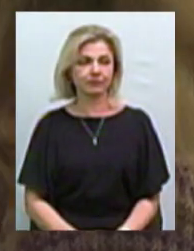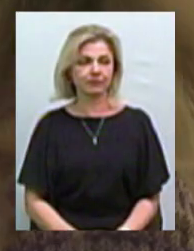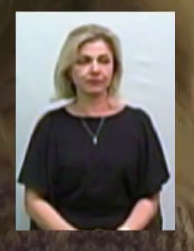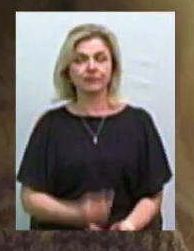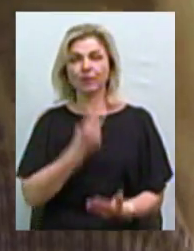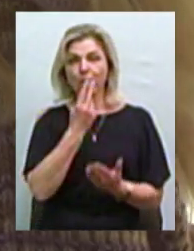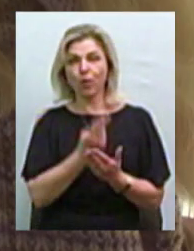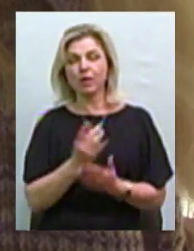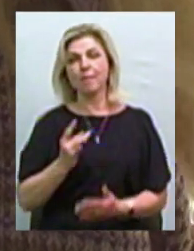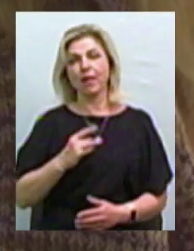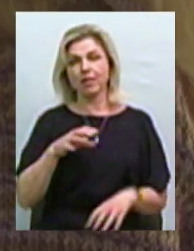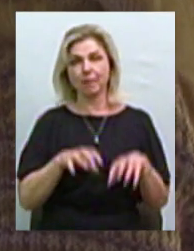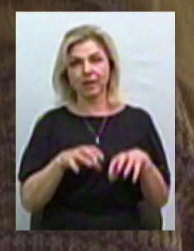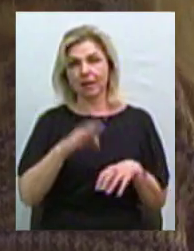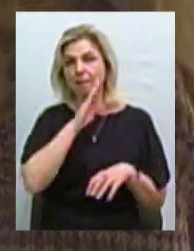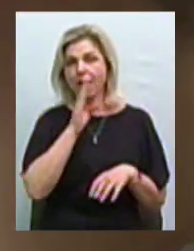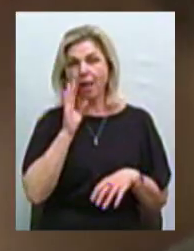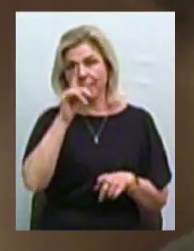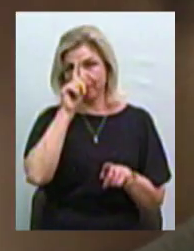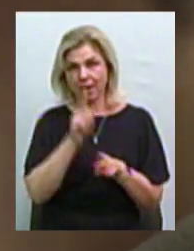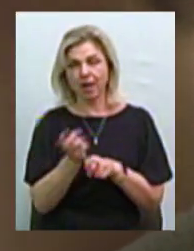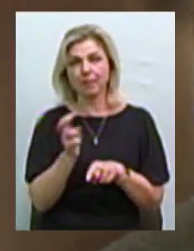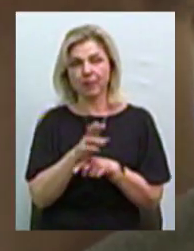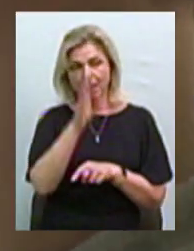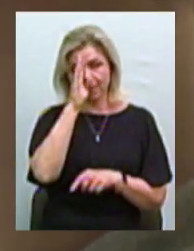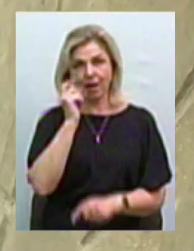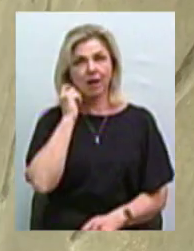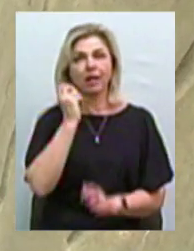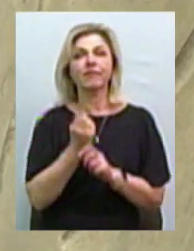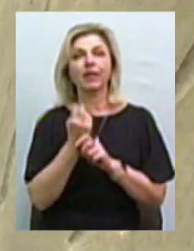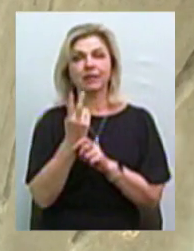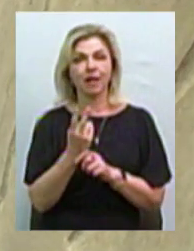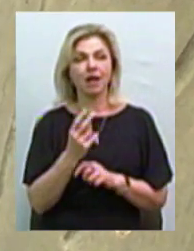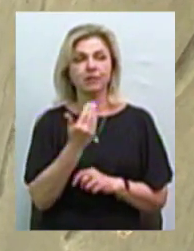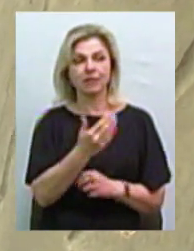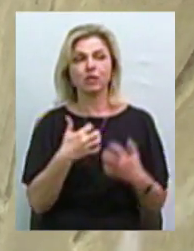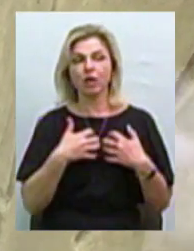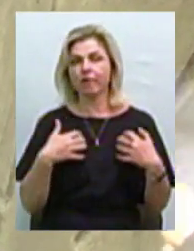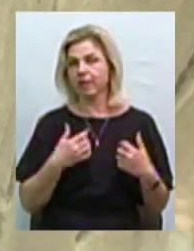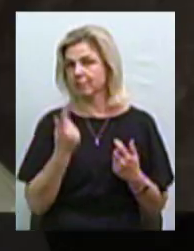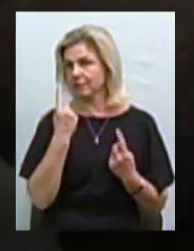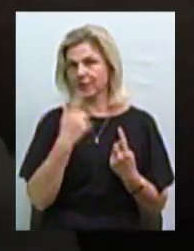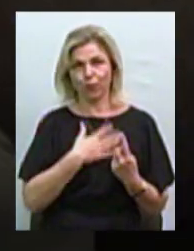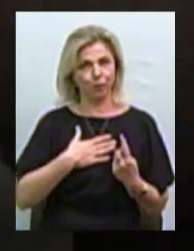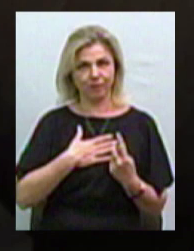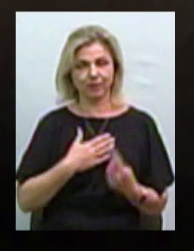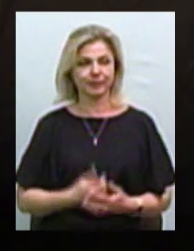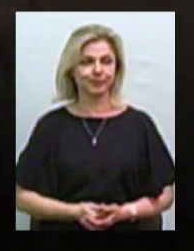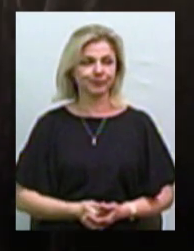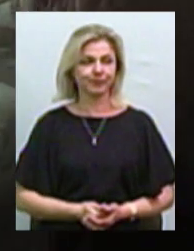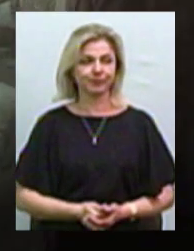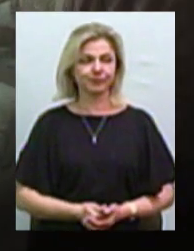Подивитися на білих ведмедів з мамою та братом прийшов 12-річний Артем Жоржа. Ця тварина для хлопця серед найулюбленіших. Я бачив, як